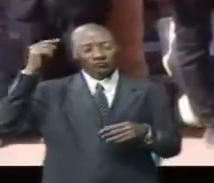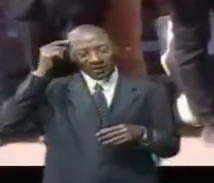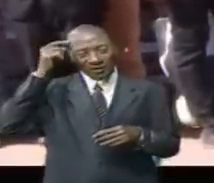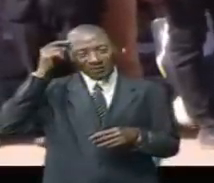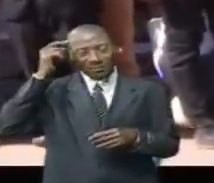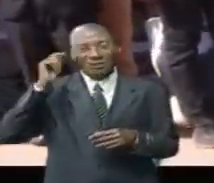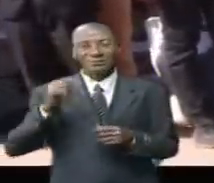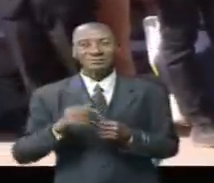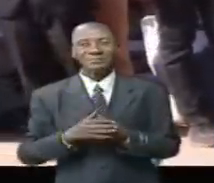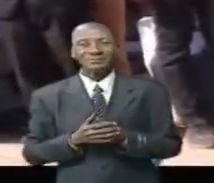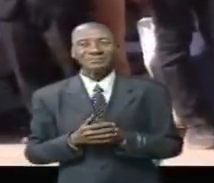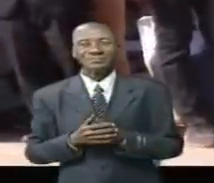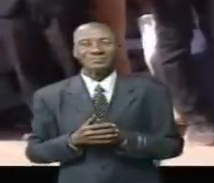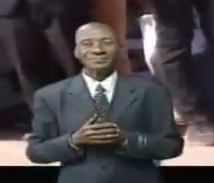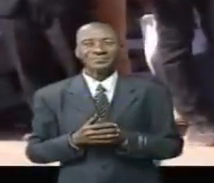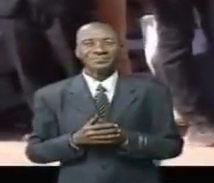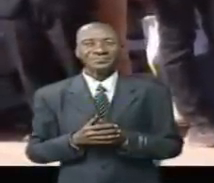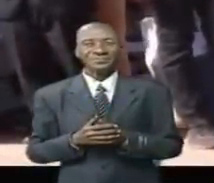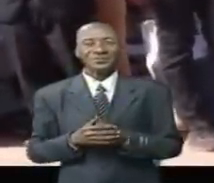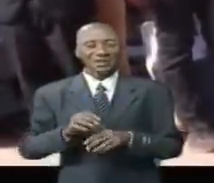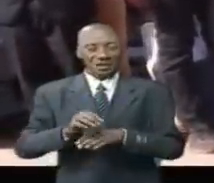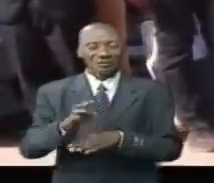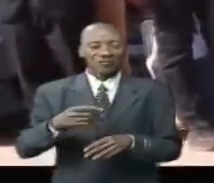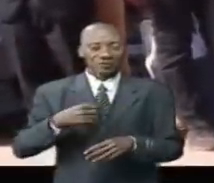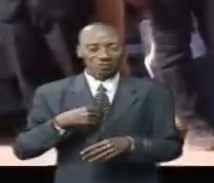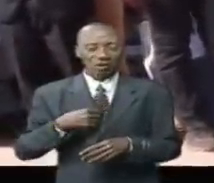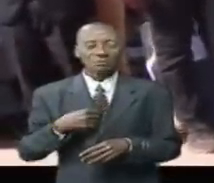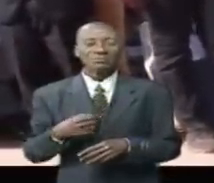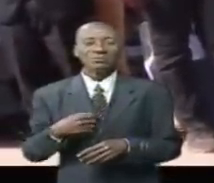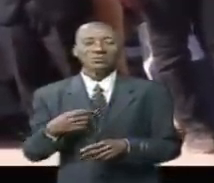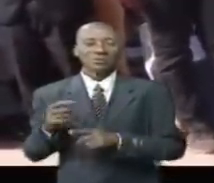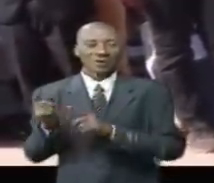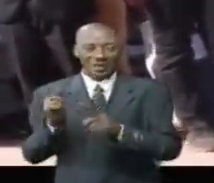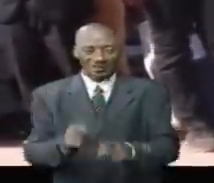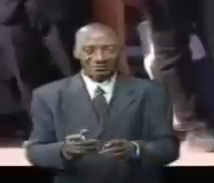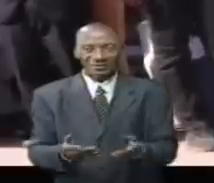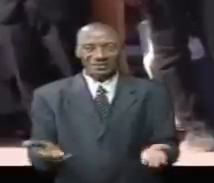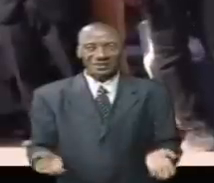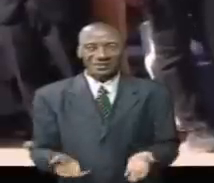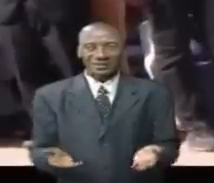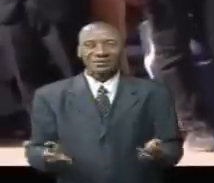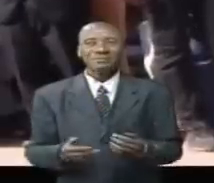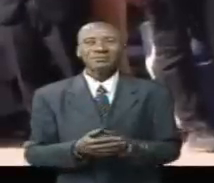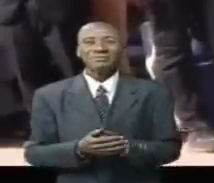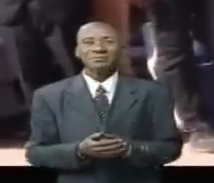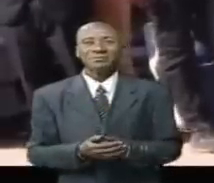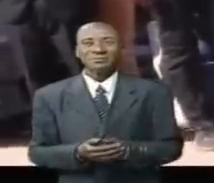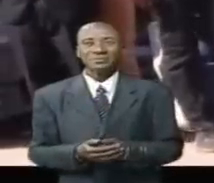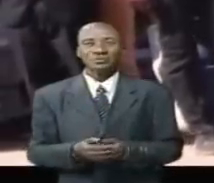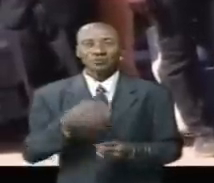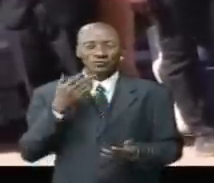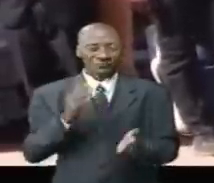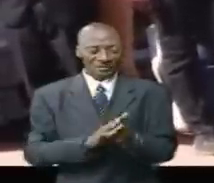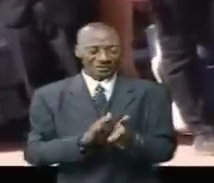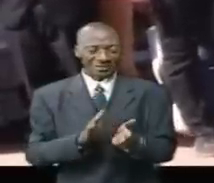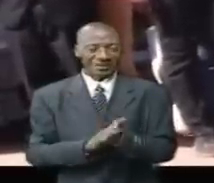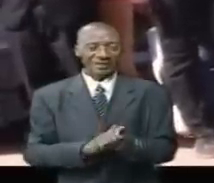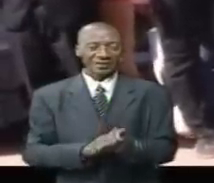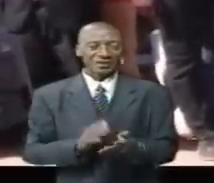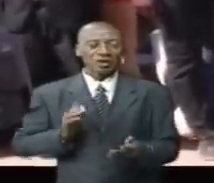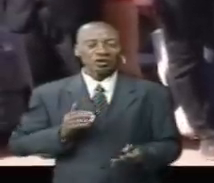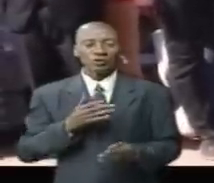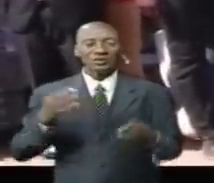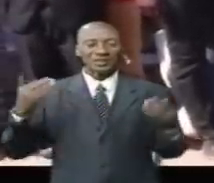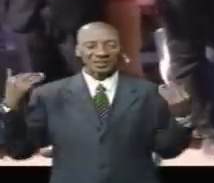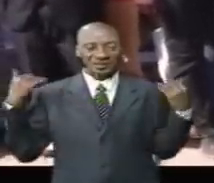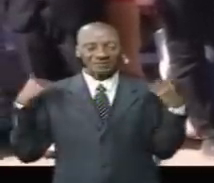cite Michel Samalou Kondé, je nous souhaite la plus belle fête en proposant que la vraie histoire de Ntsili et toute